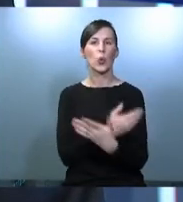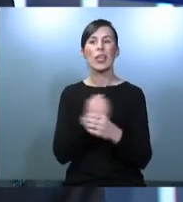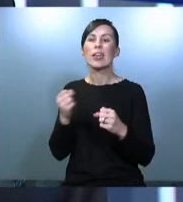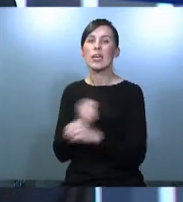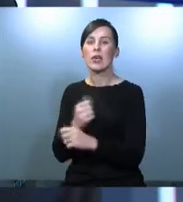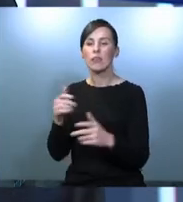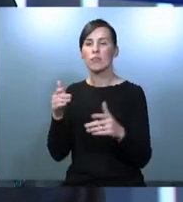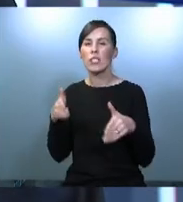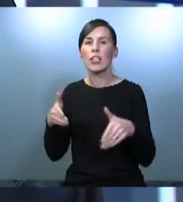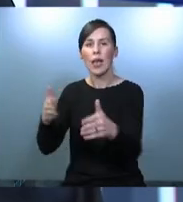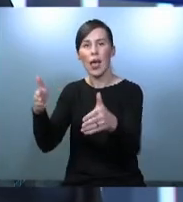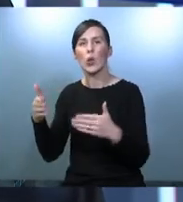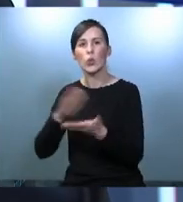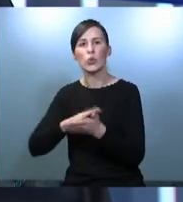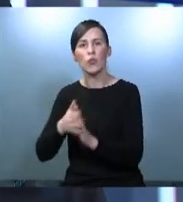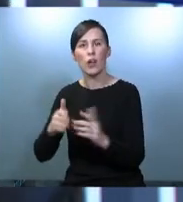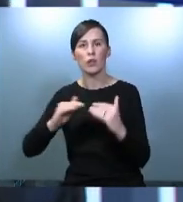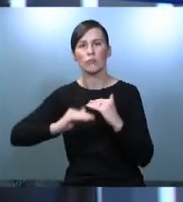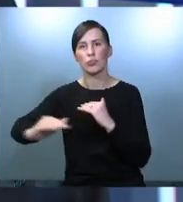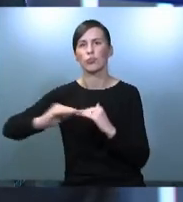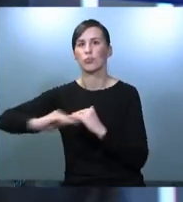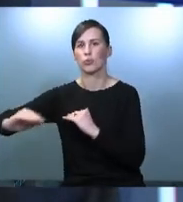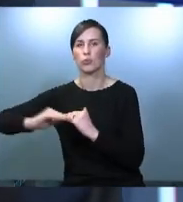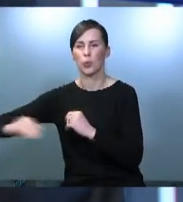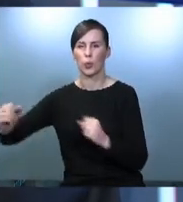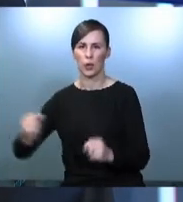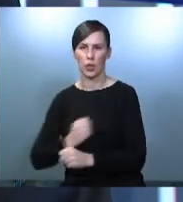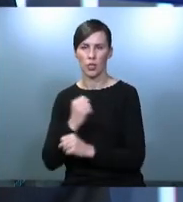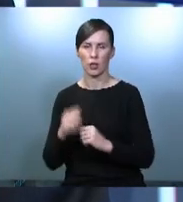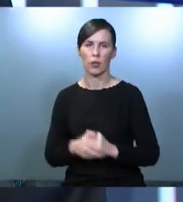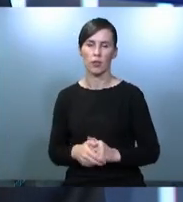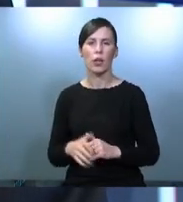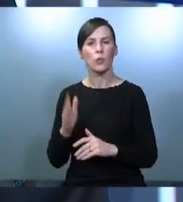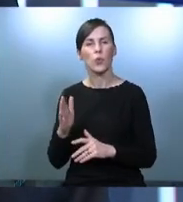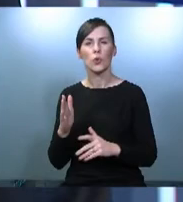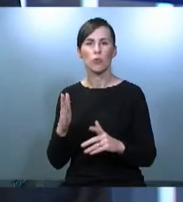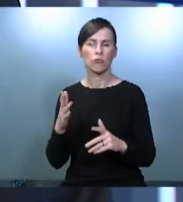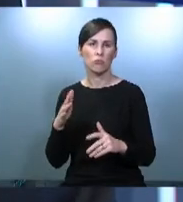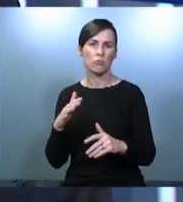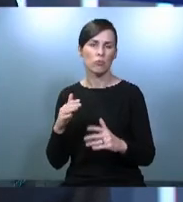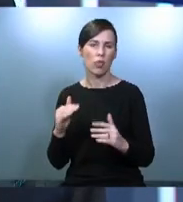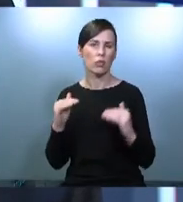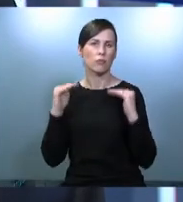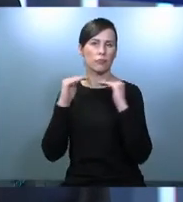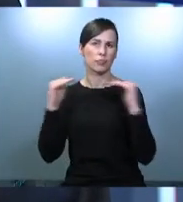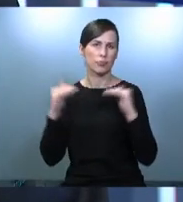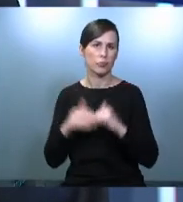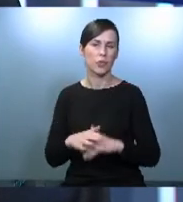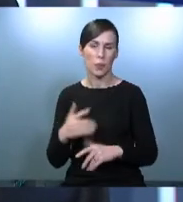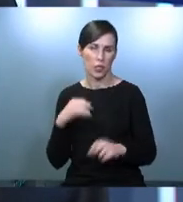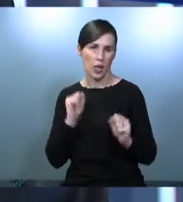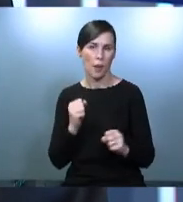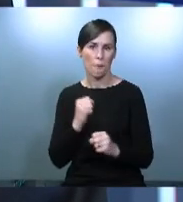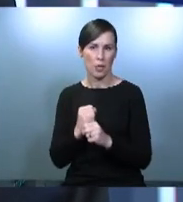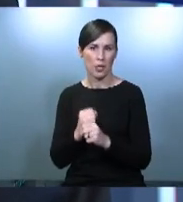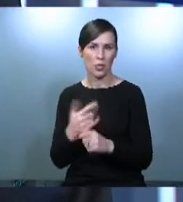jis būtų konkurencingas Lietuvos mastu, kad ūkininkai mūsų būtų konkurencingi Lietuvos mastu. Šitą mes galim padaryti,